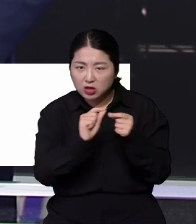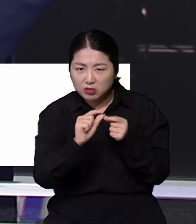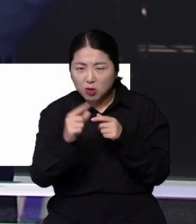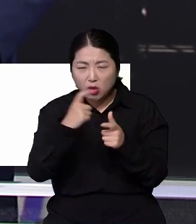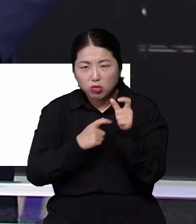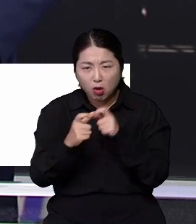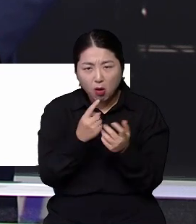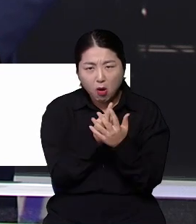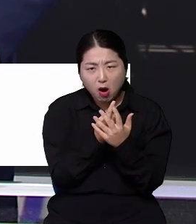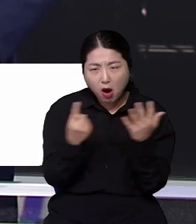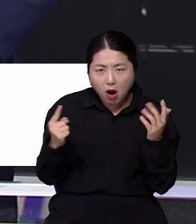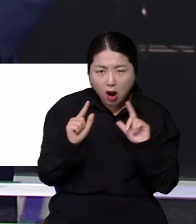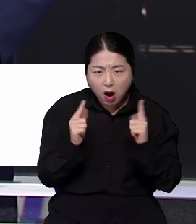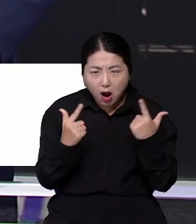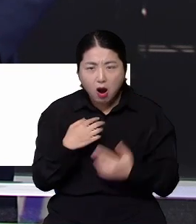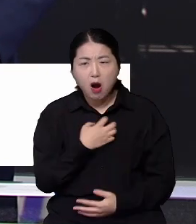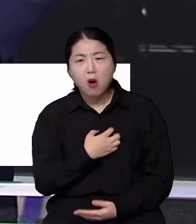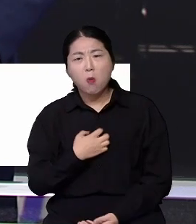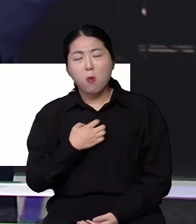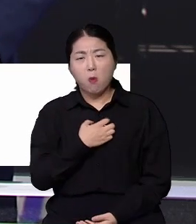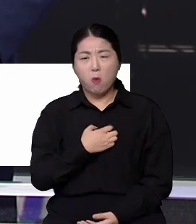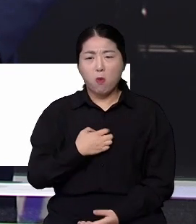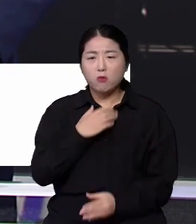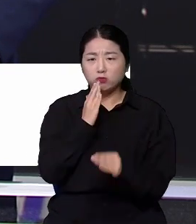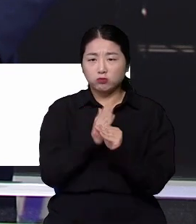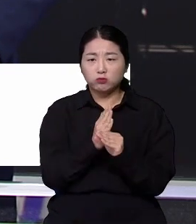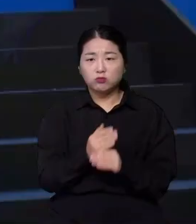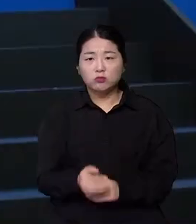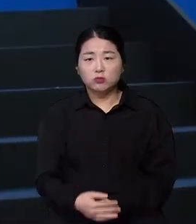우려가 나오고 있습니다. 이형길 기자입니다.